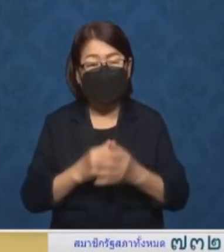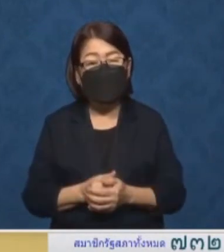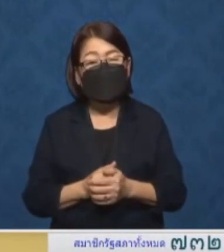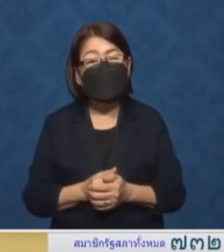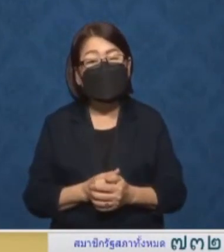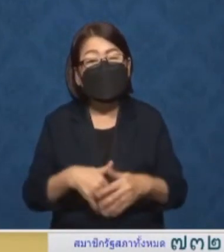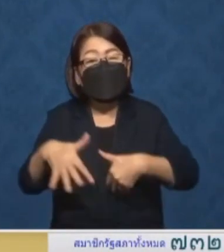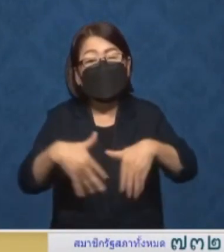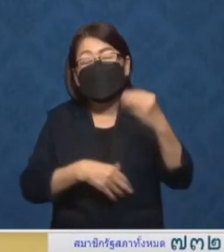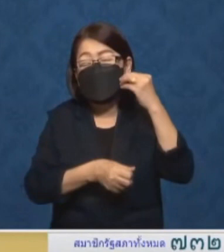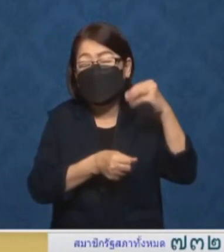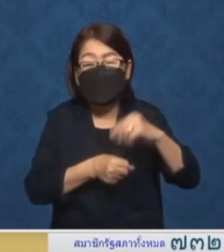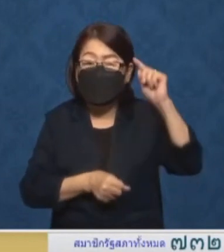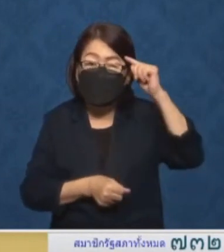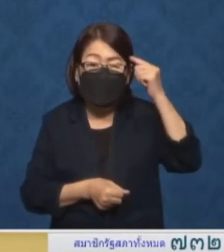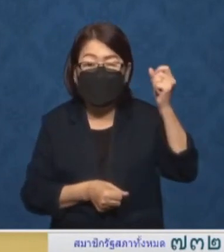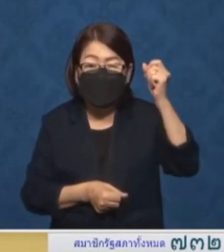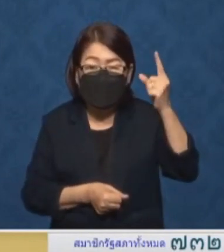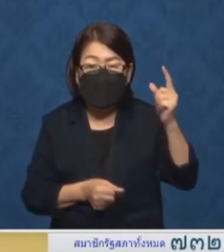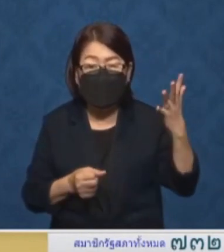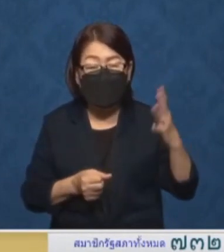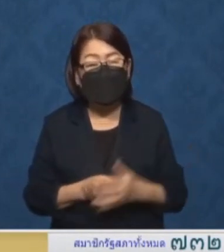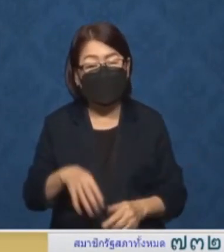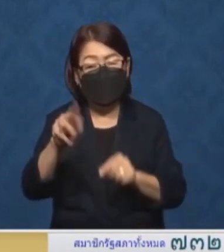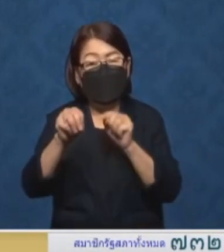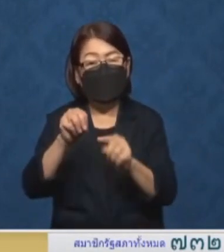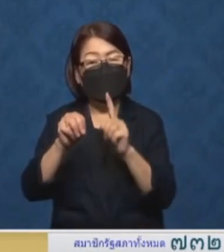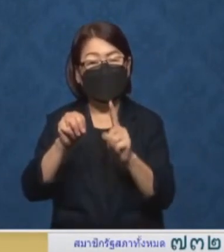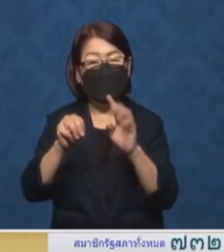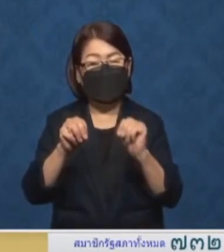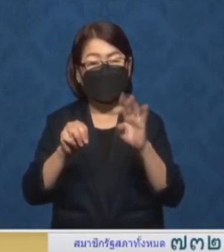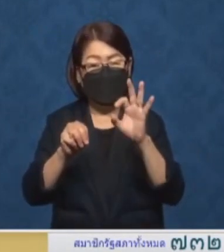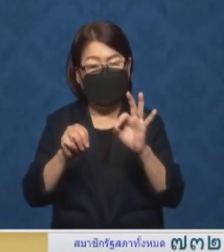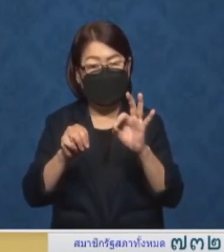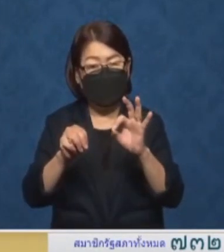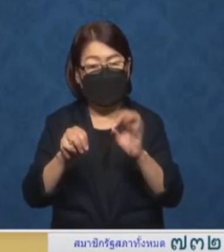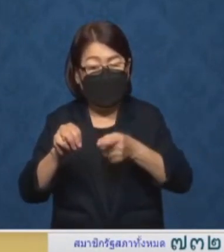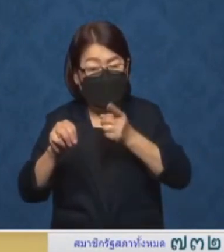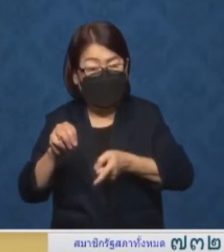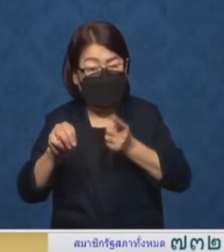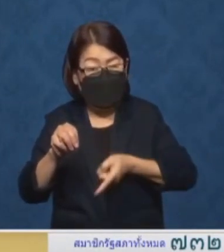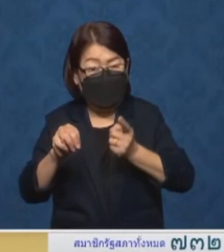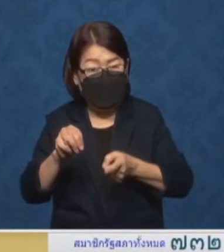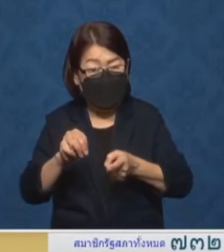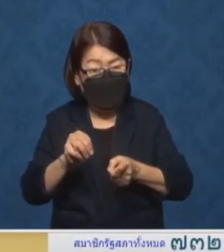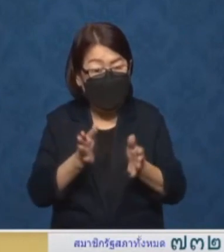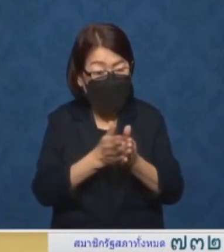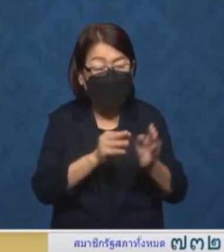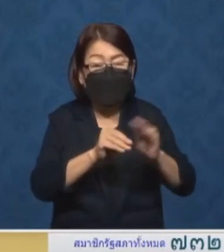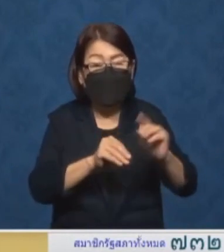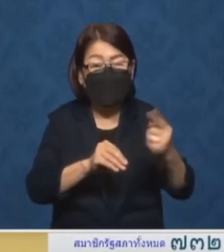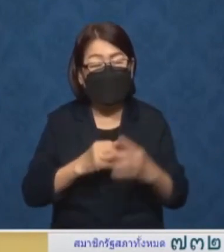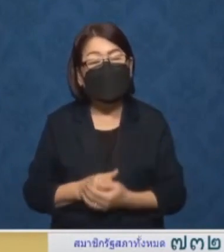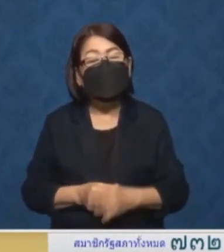ะไม่เข้าใจมาตรา149ในความเดิมและเพิ่มเติมว่าถ้าศา